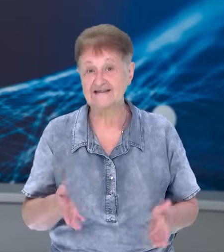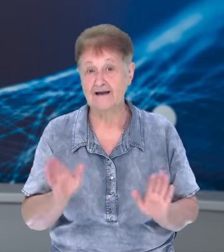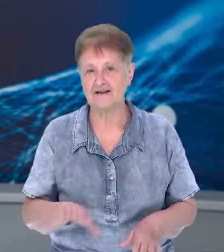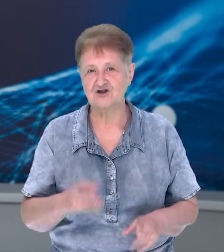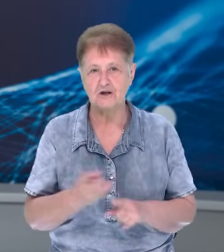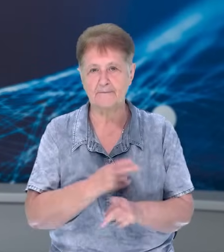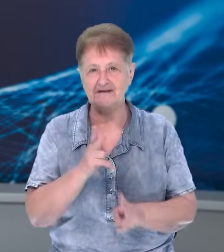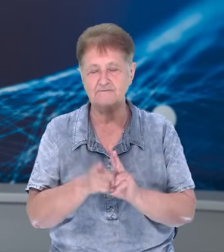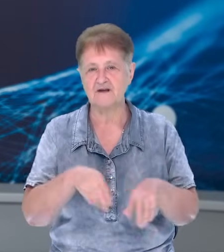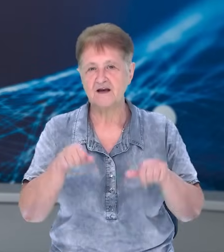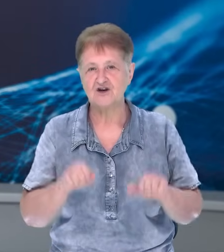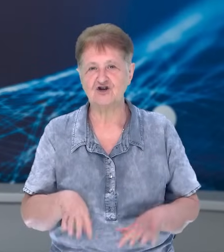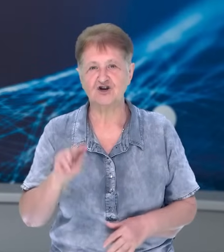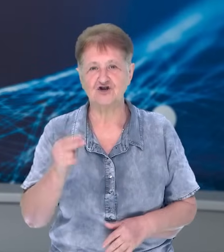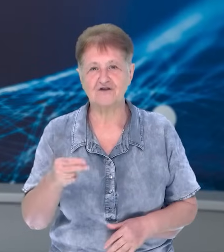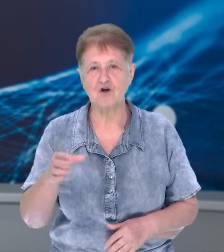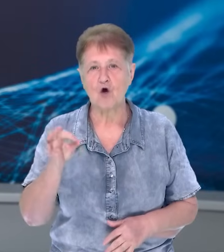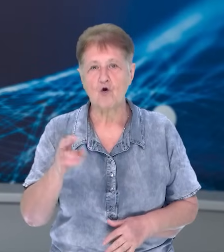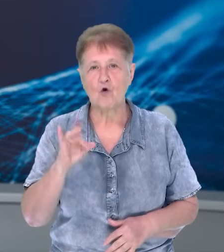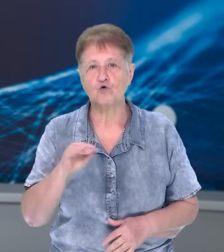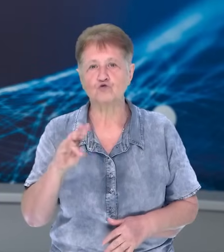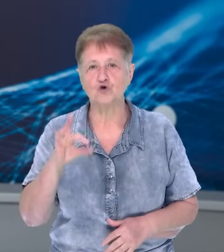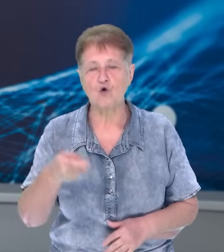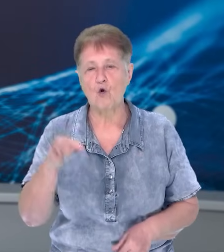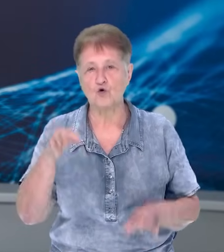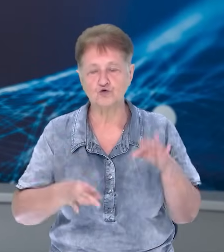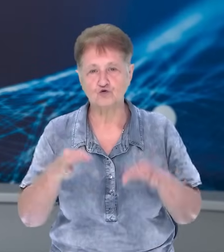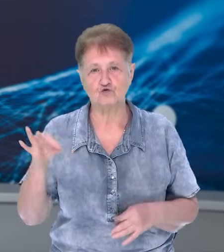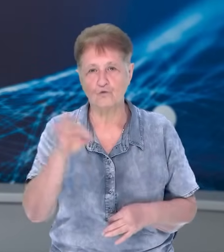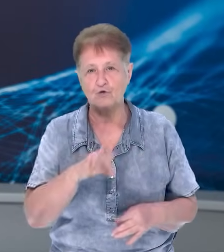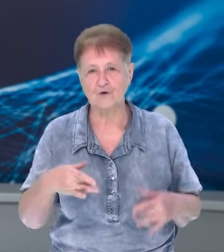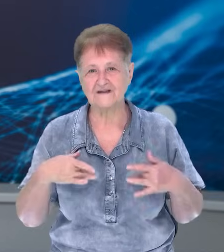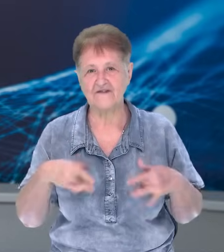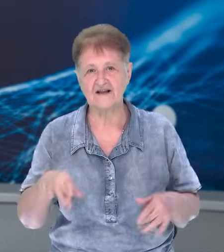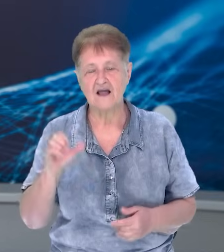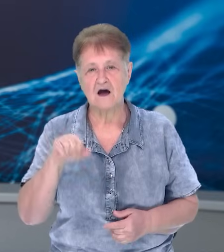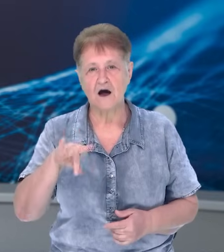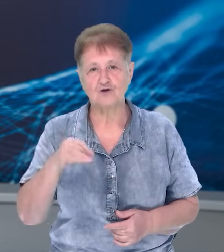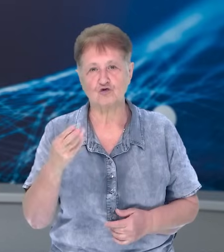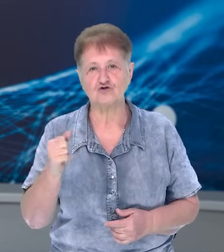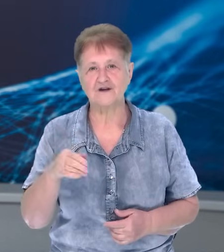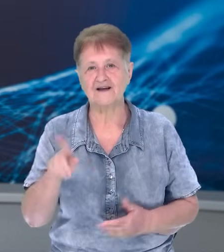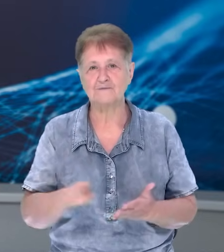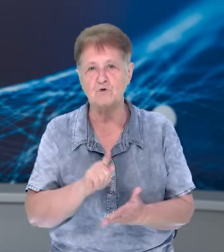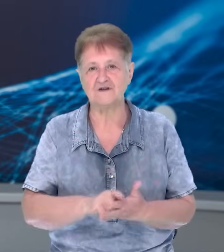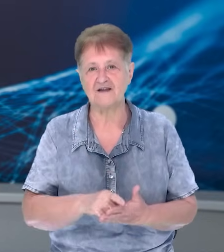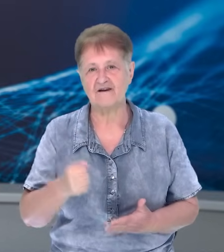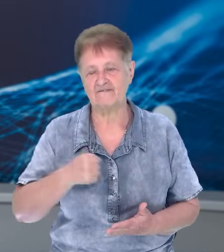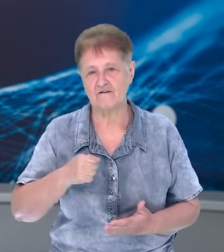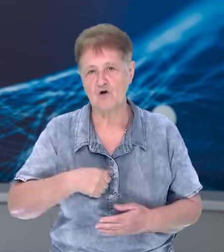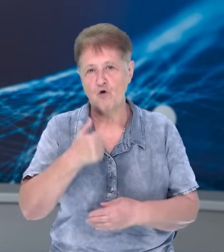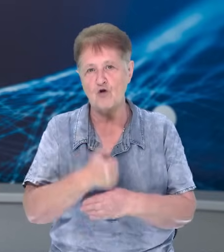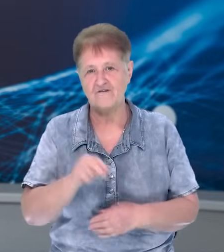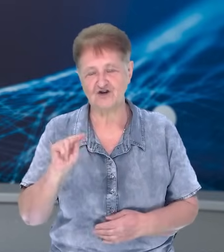Залишити без змін рішення Чернігівського окружного адміністративного суду про звільнення Владислава Атрошенка з посади міського